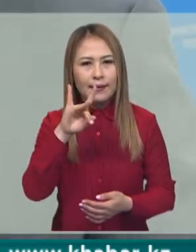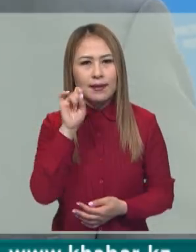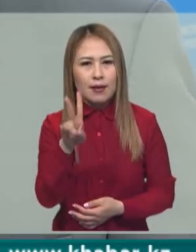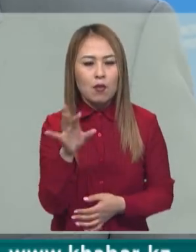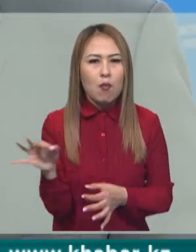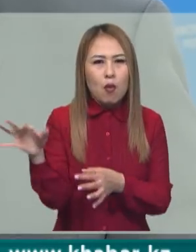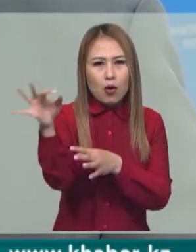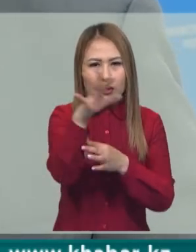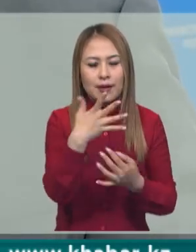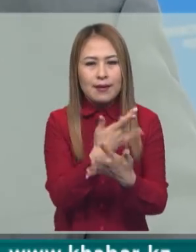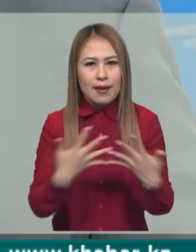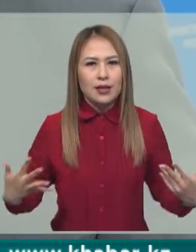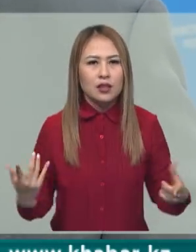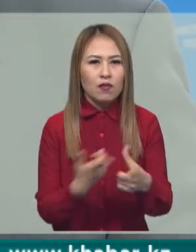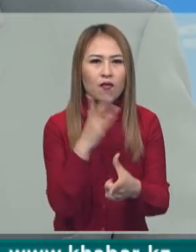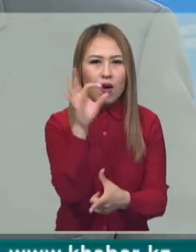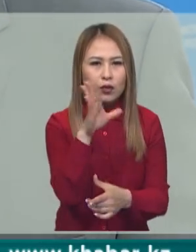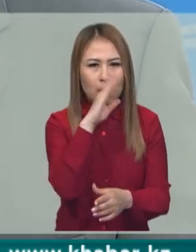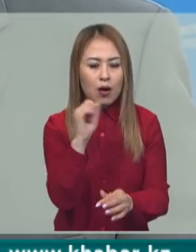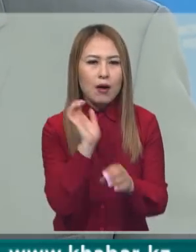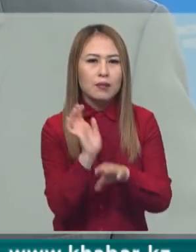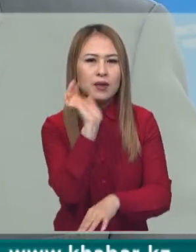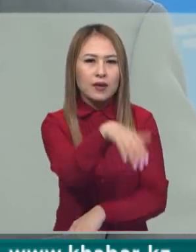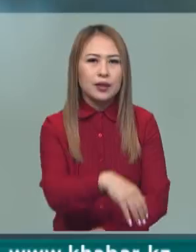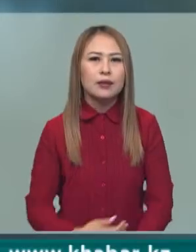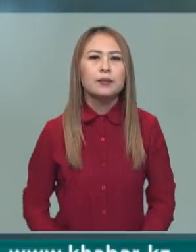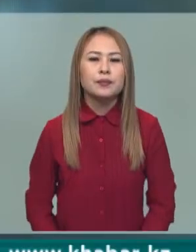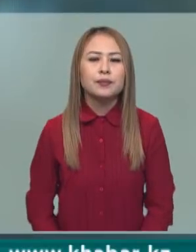порттары арқылы таяу шығыс елдеріне де тауар жібере аламыз.